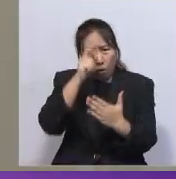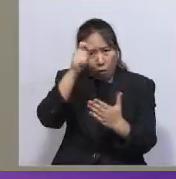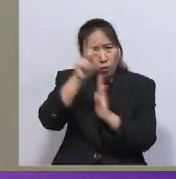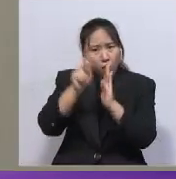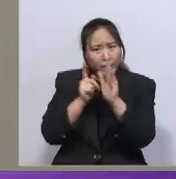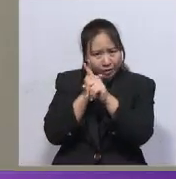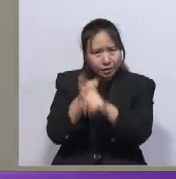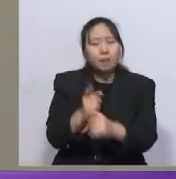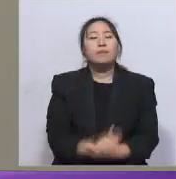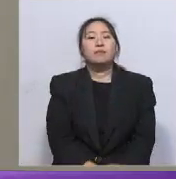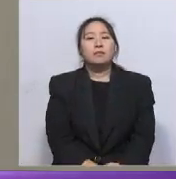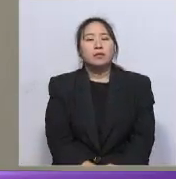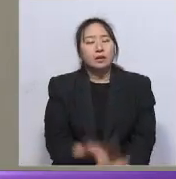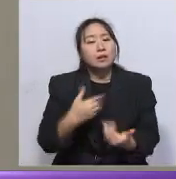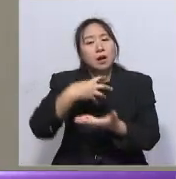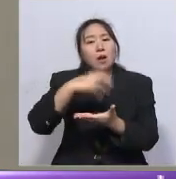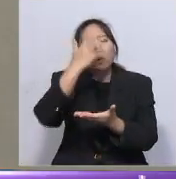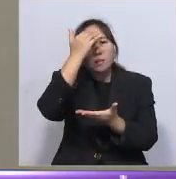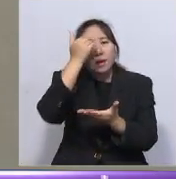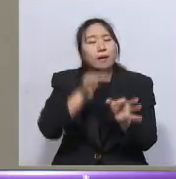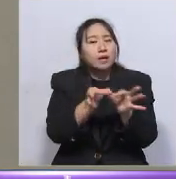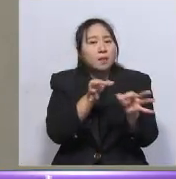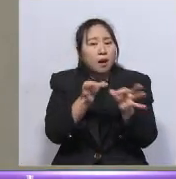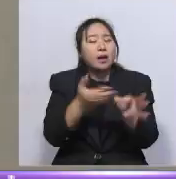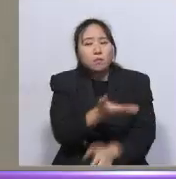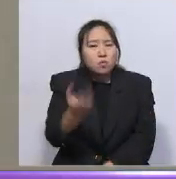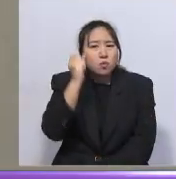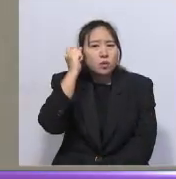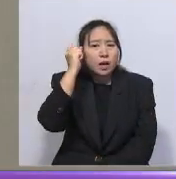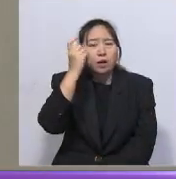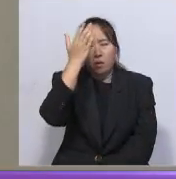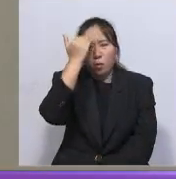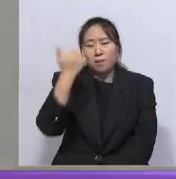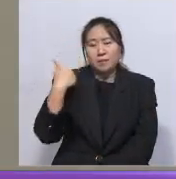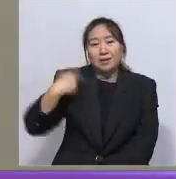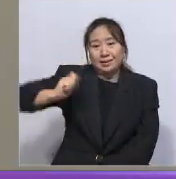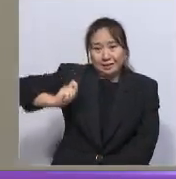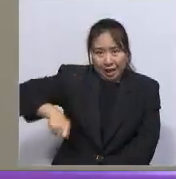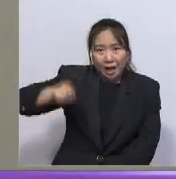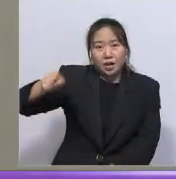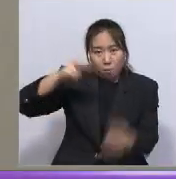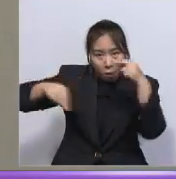ติตามกฎหมายด้วยการที่พูดเช่นนี้เพื่อชี้แจงให้เกิดความเข้าใจเพราะนอกจากจะมีศาลปกคร